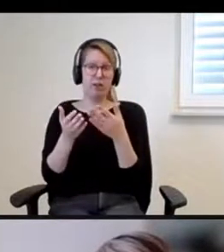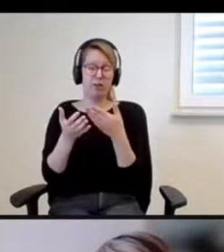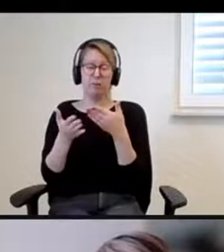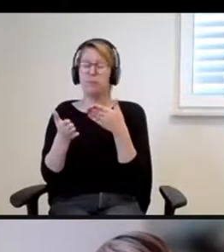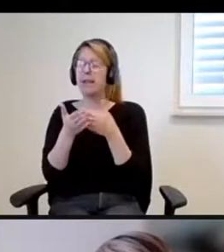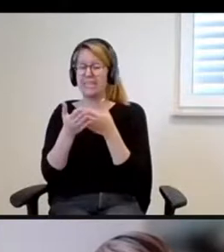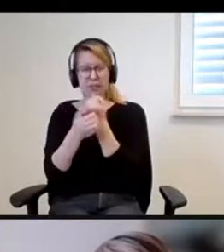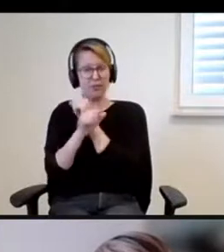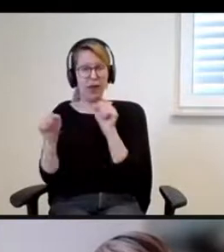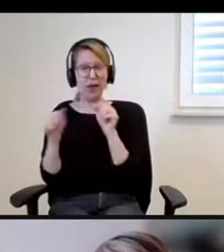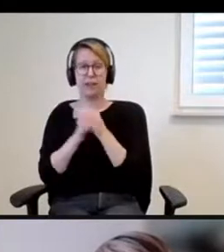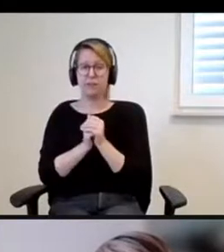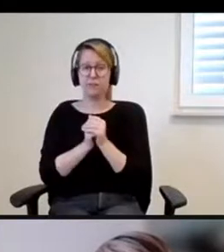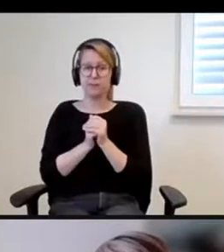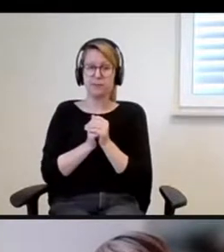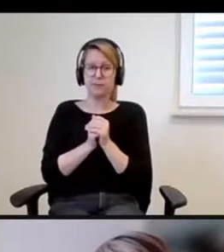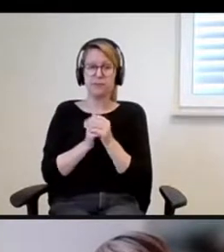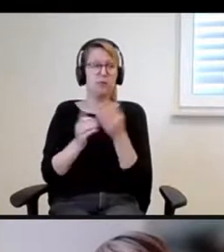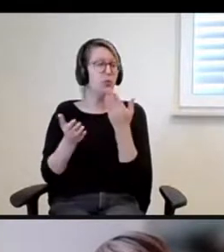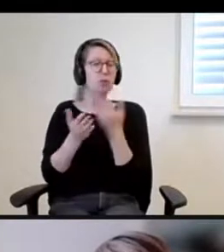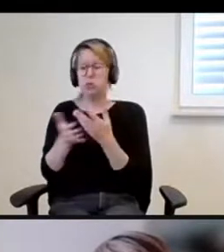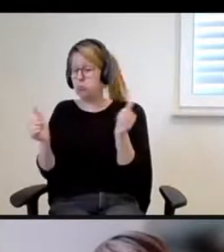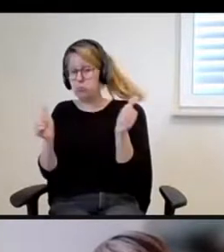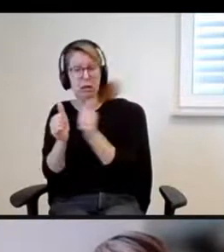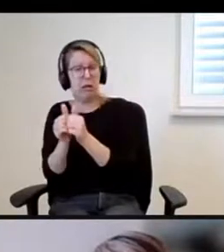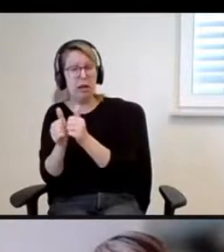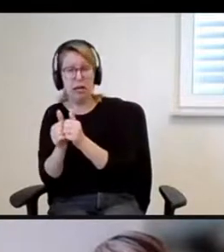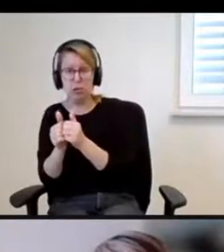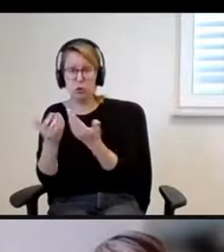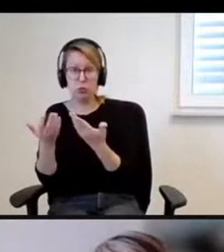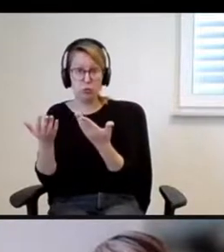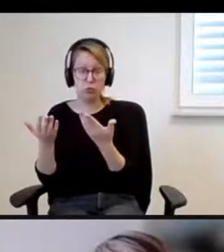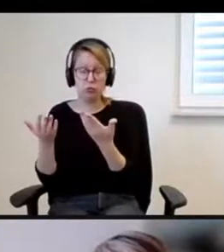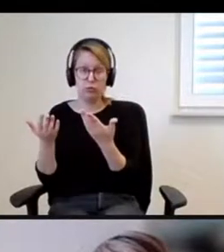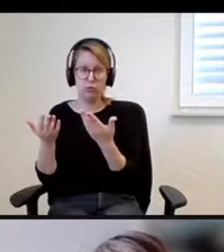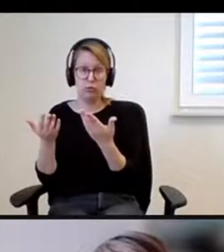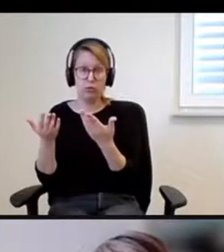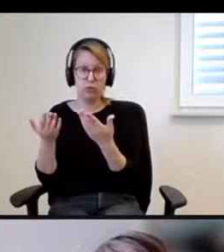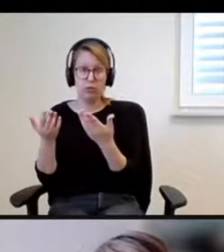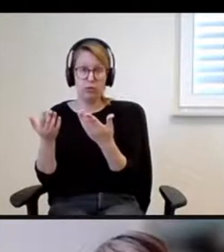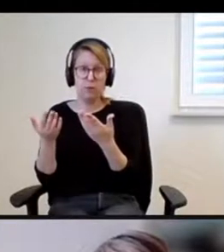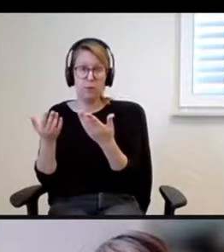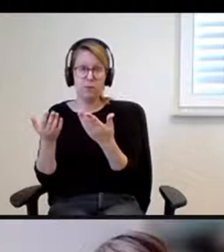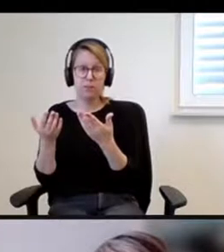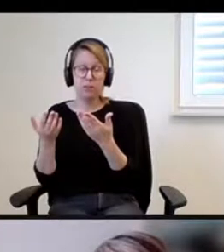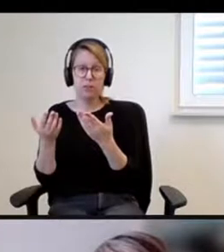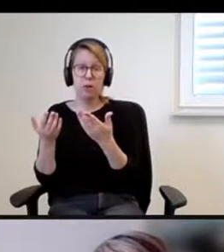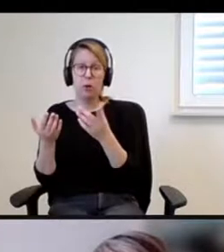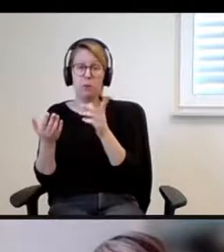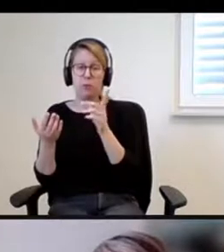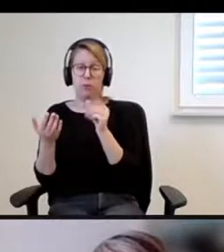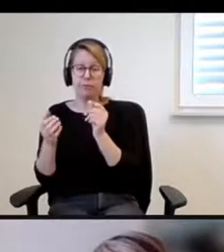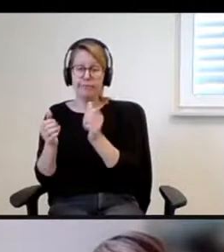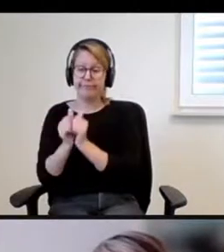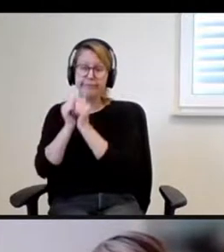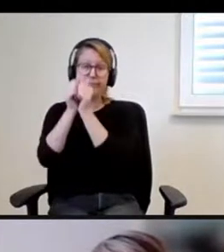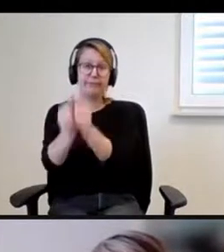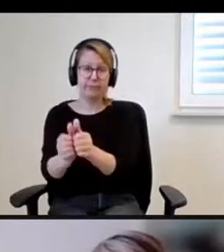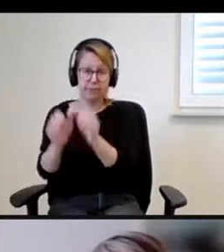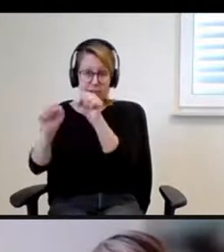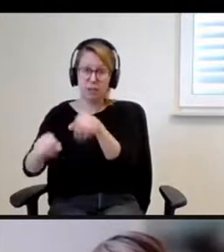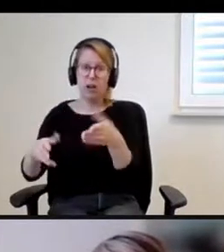facilite que la personne puisse faire le déplacement, puisse participer. Et donc, toute cette